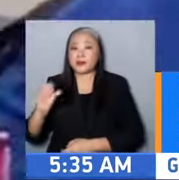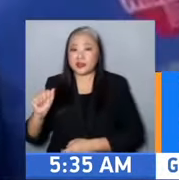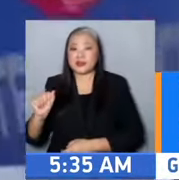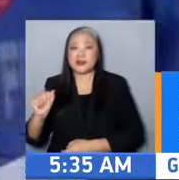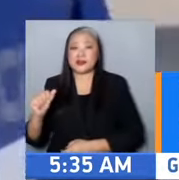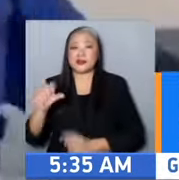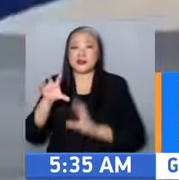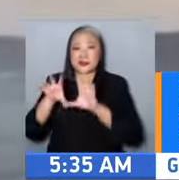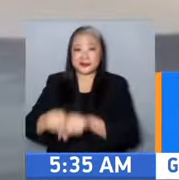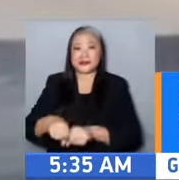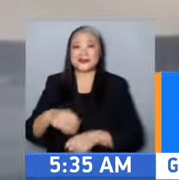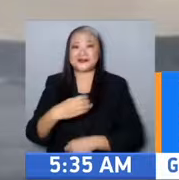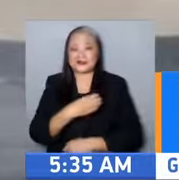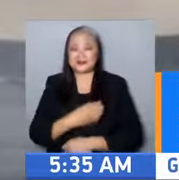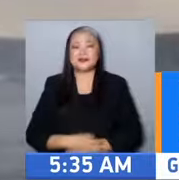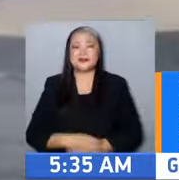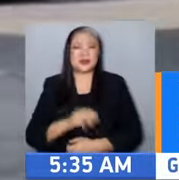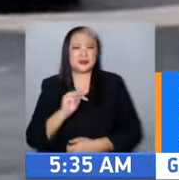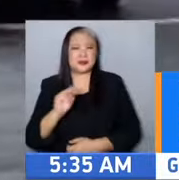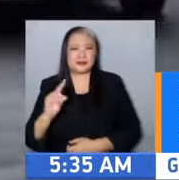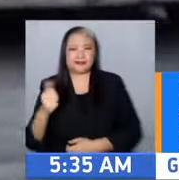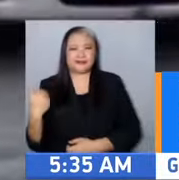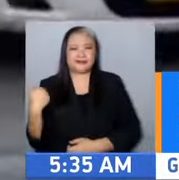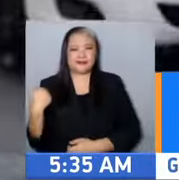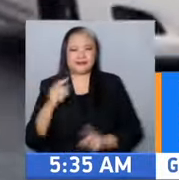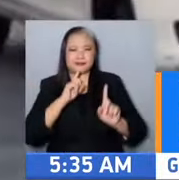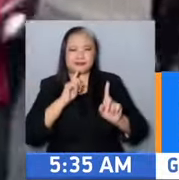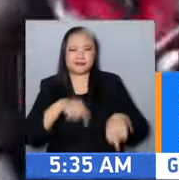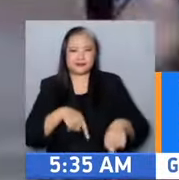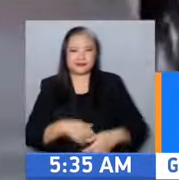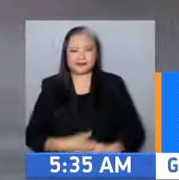ang MMDA kaugnay niyan.